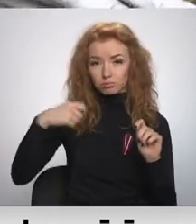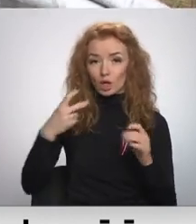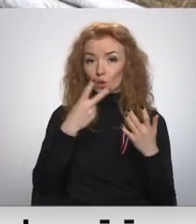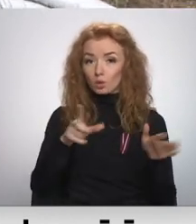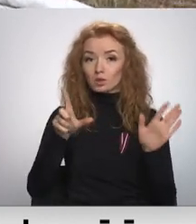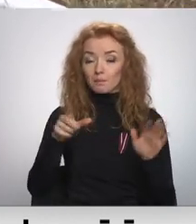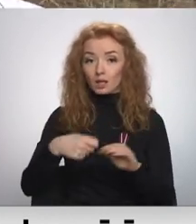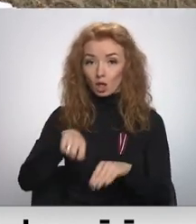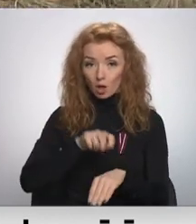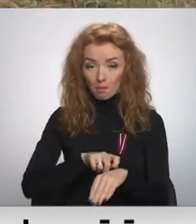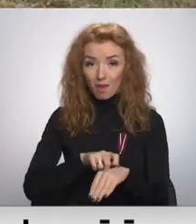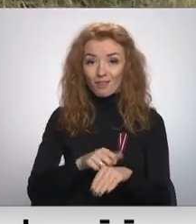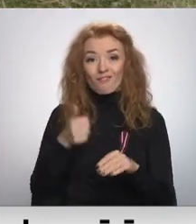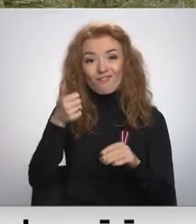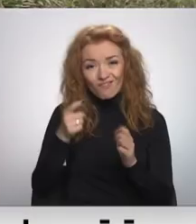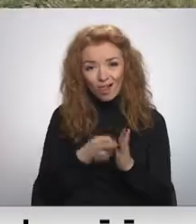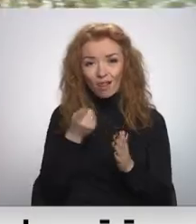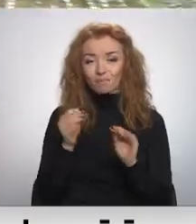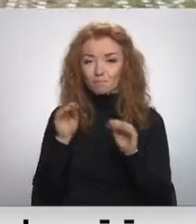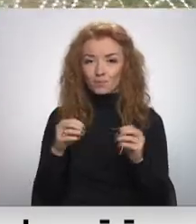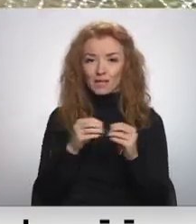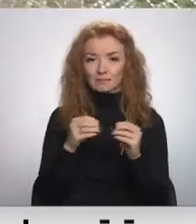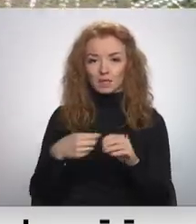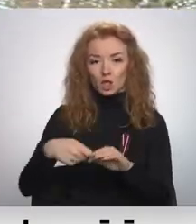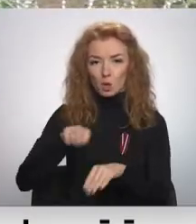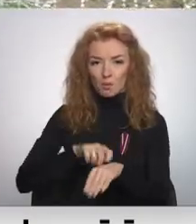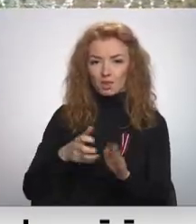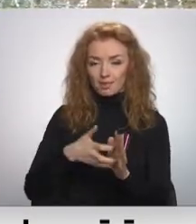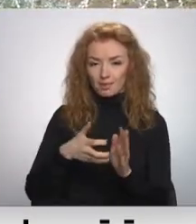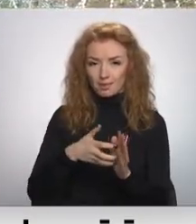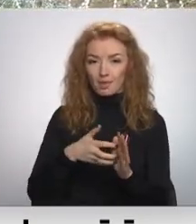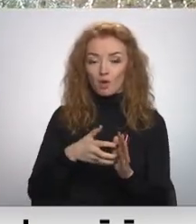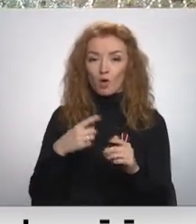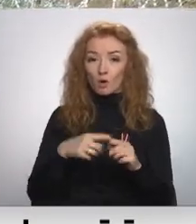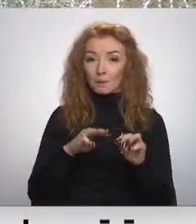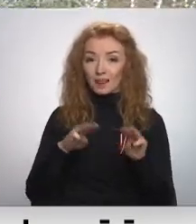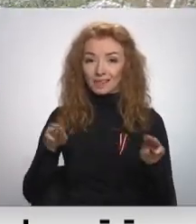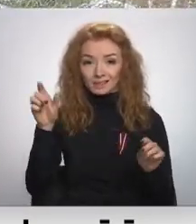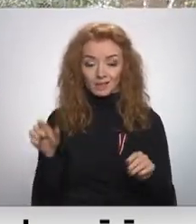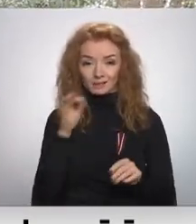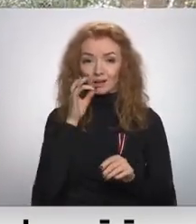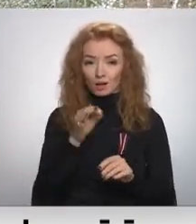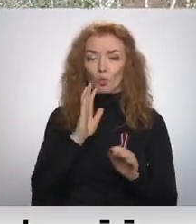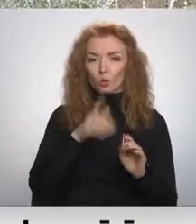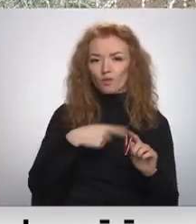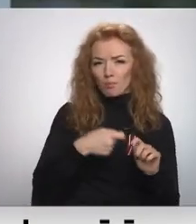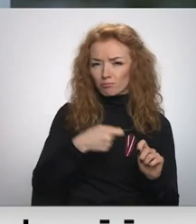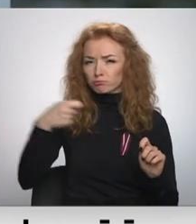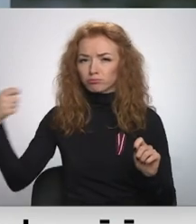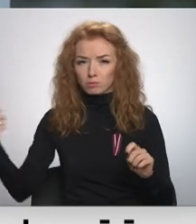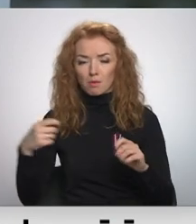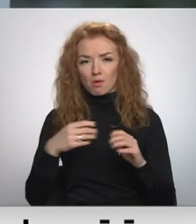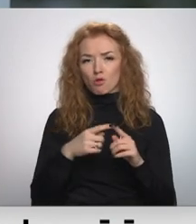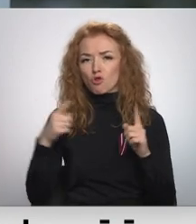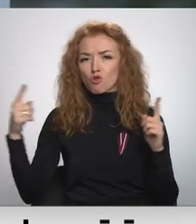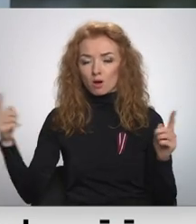garumā. No plānotā atlicis uzstādīt vēl 10 km. Iekšlietu ministra norāda, tiek domāts par žoga pagarināšanu, bet jāatceras, ka